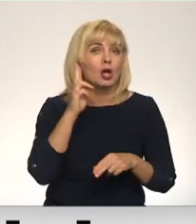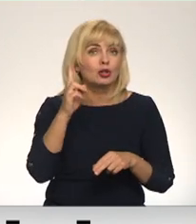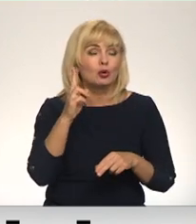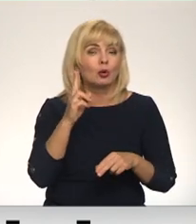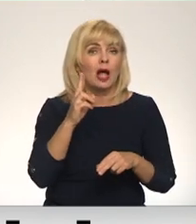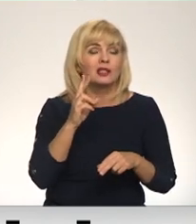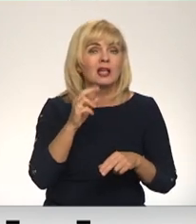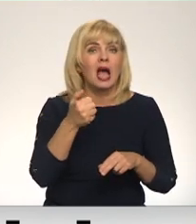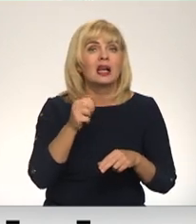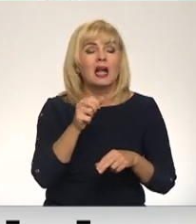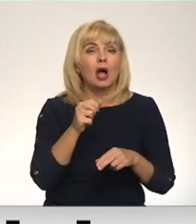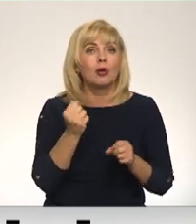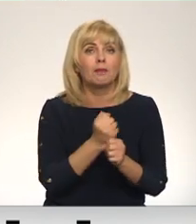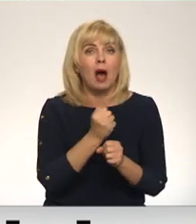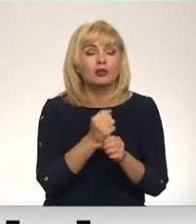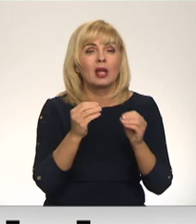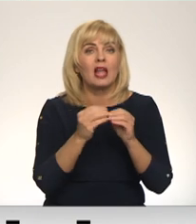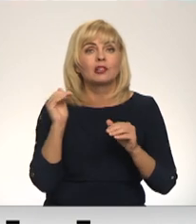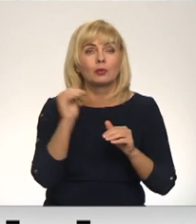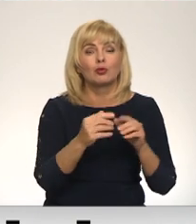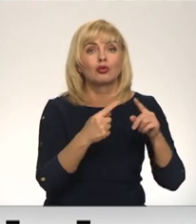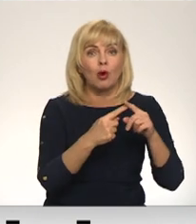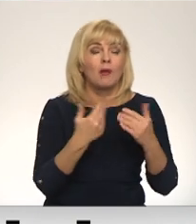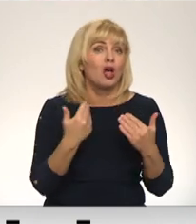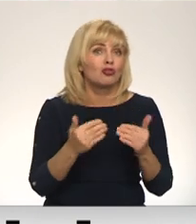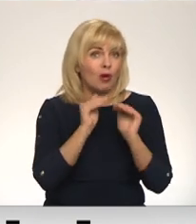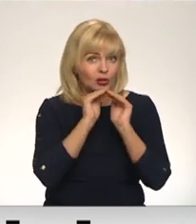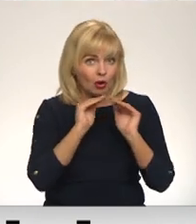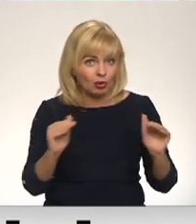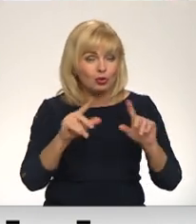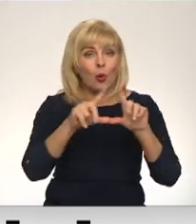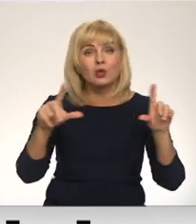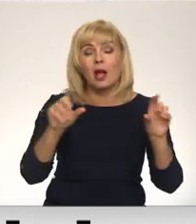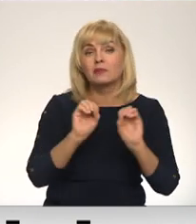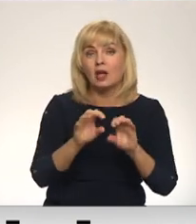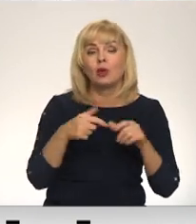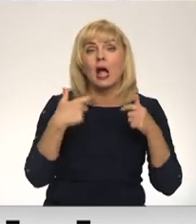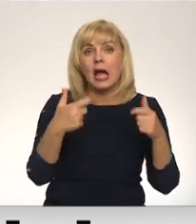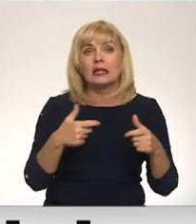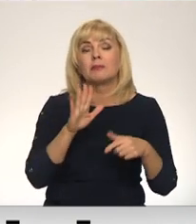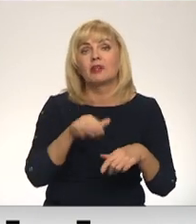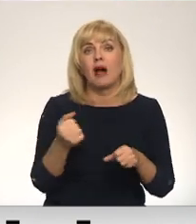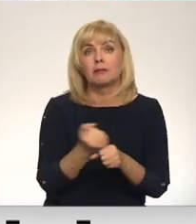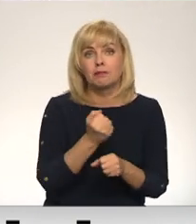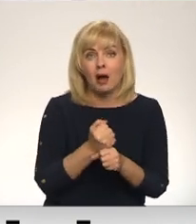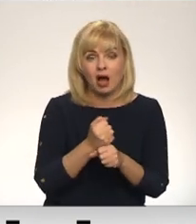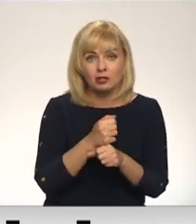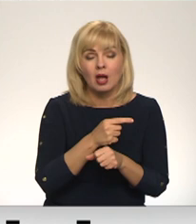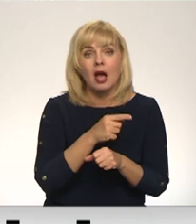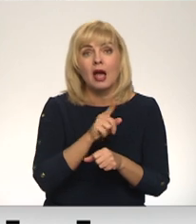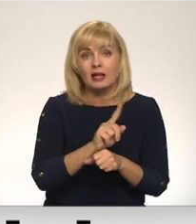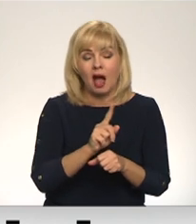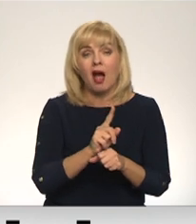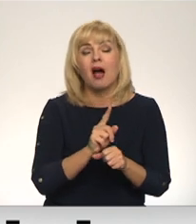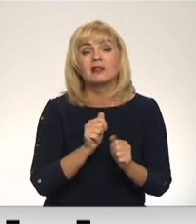granulās pārstrādāt 10 000 tonu riepu, šodien valda klusums. Uzņēmumā skaidro, ka riepas var pārstrādāt, ja tam līdzi seko